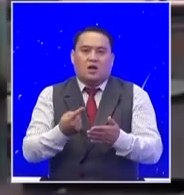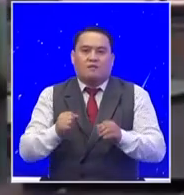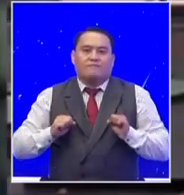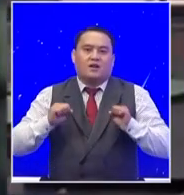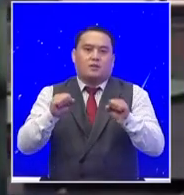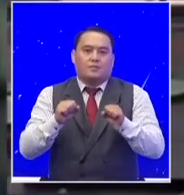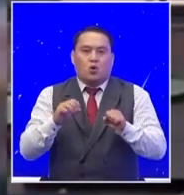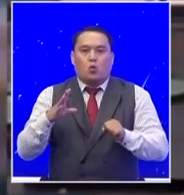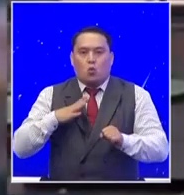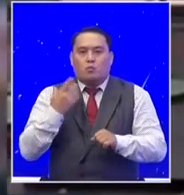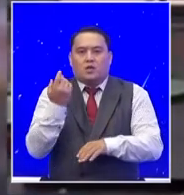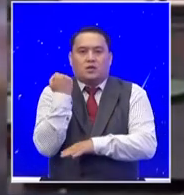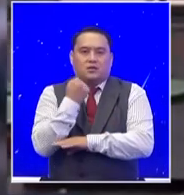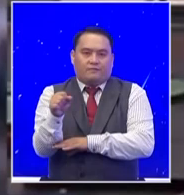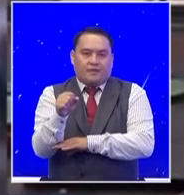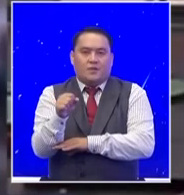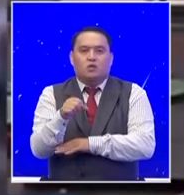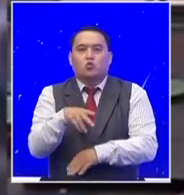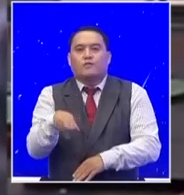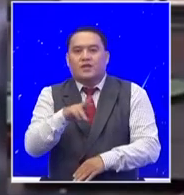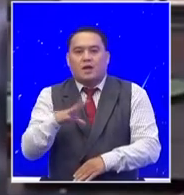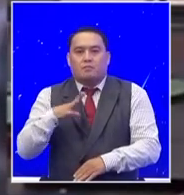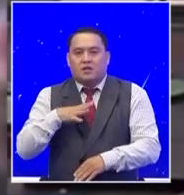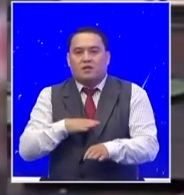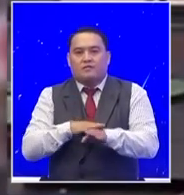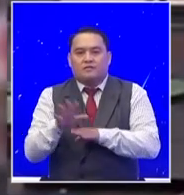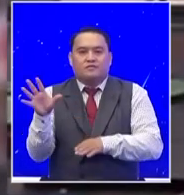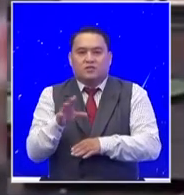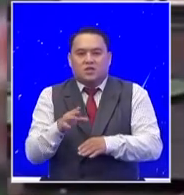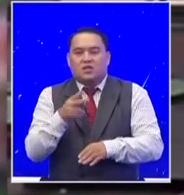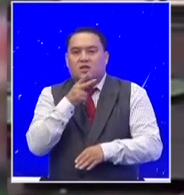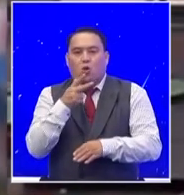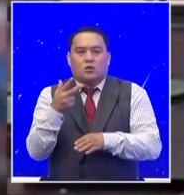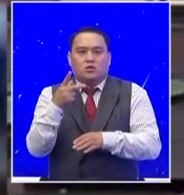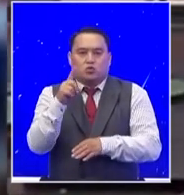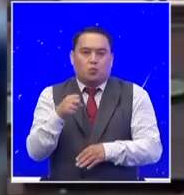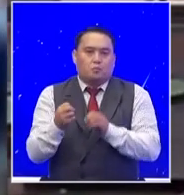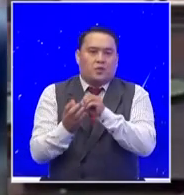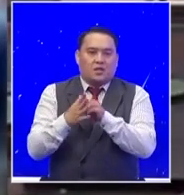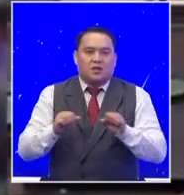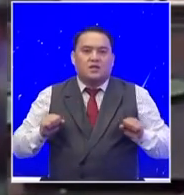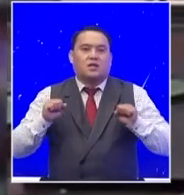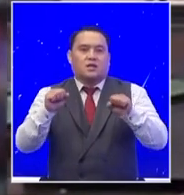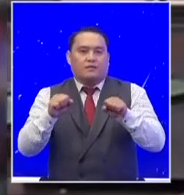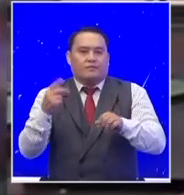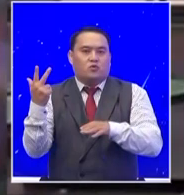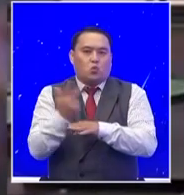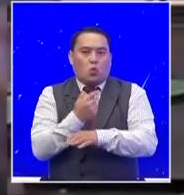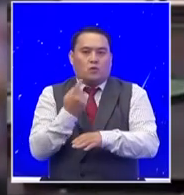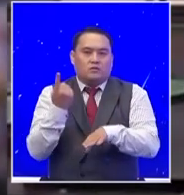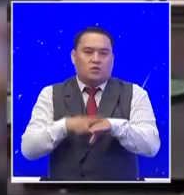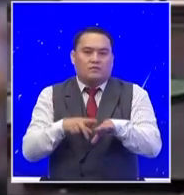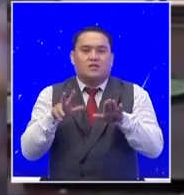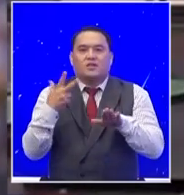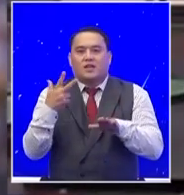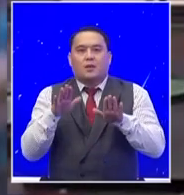рывке, при этом в толчке ей не было равных. Зульфия реализовала все 3 подхода и толкнула 115 килограммов. Тройку лидеров